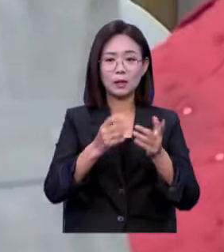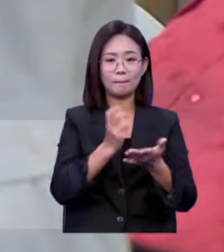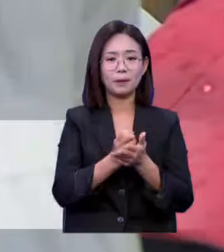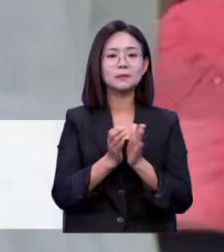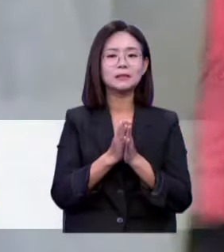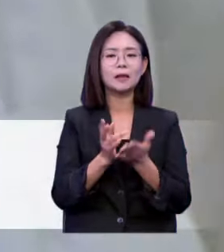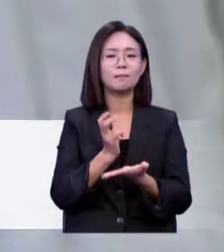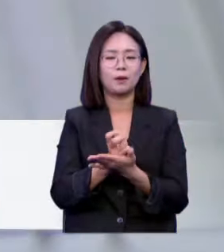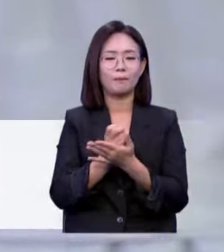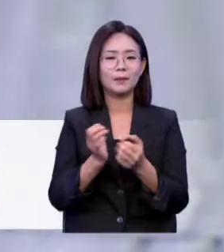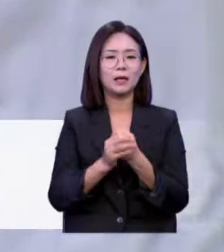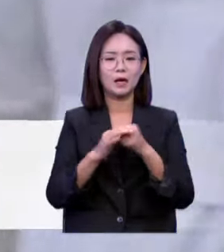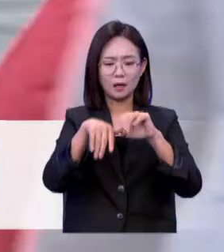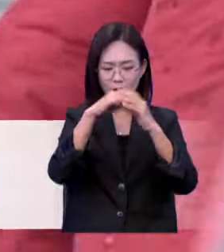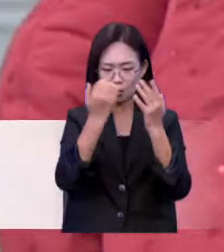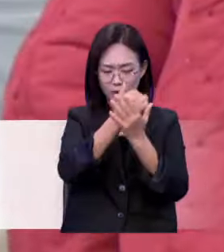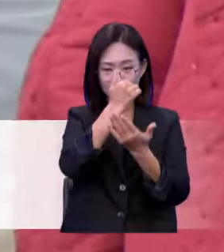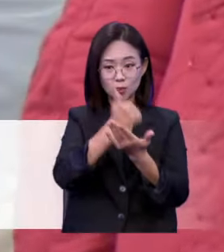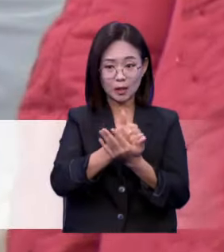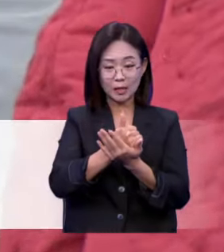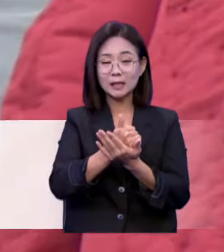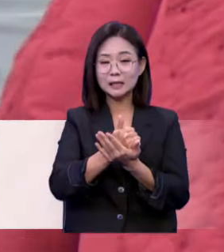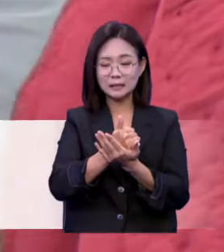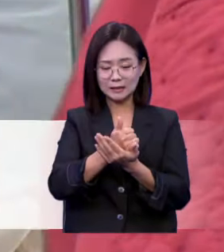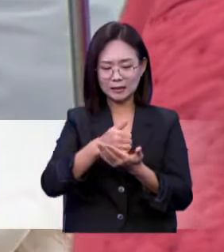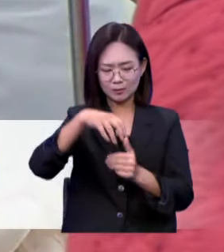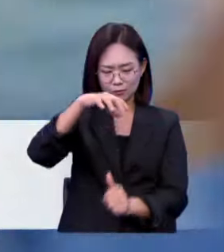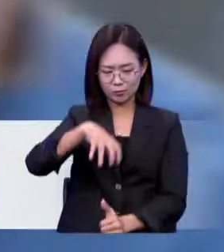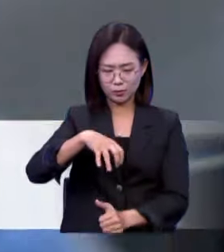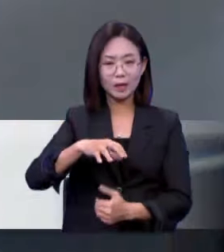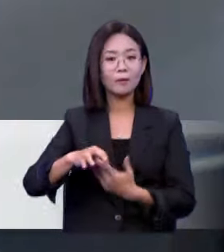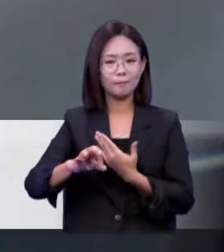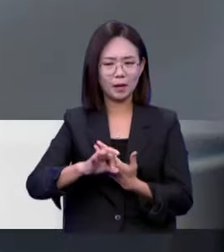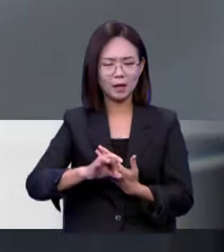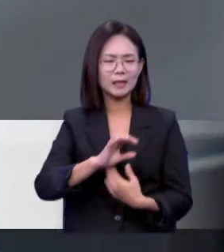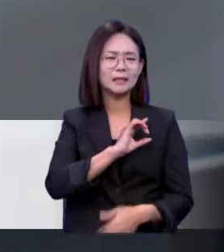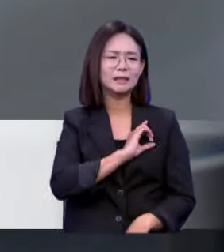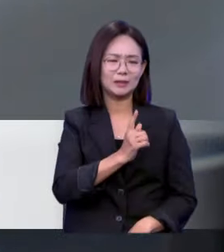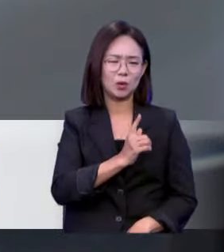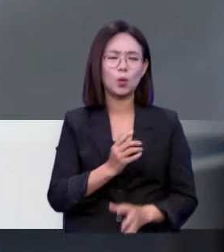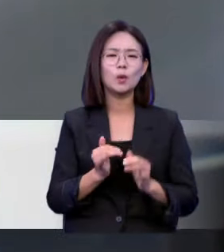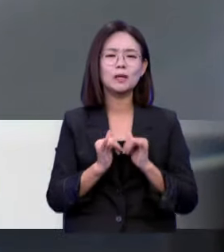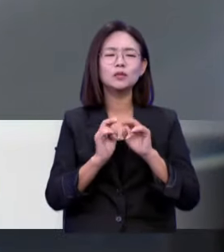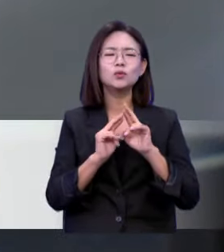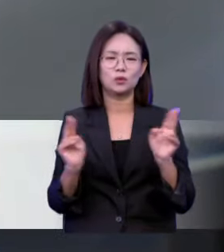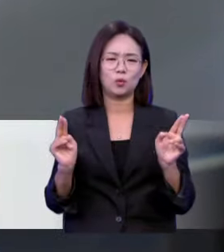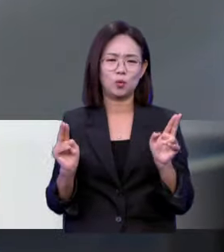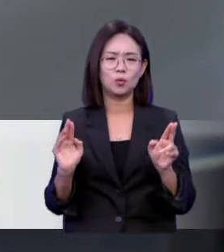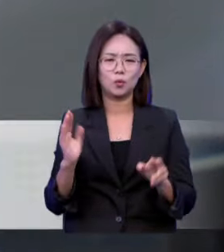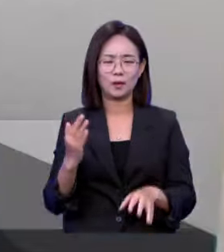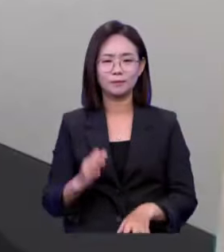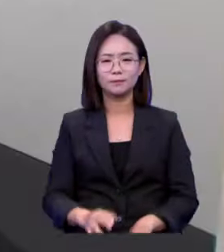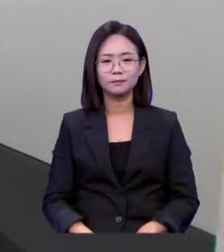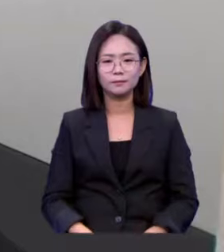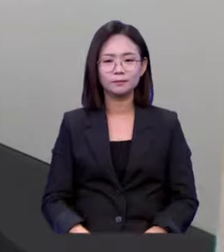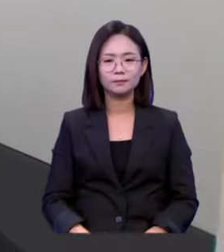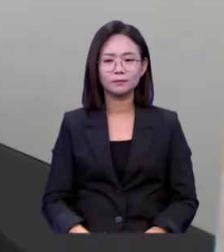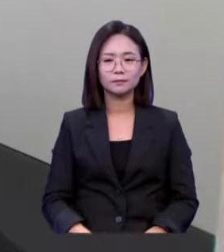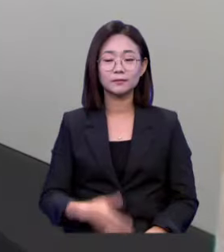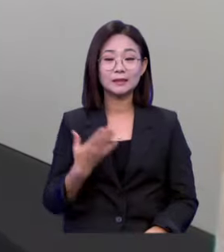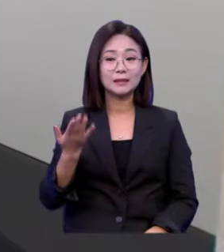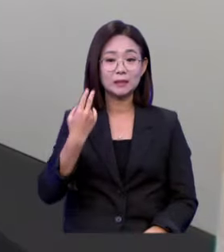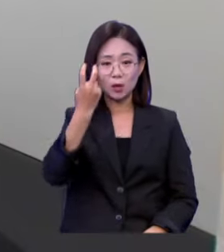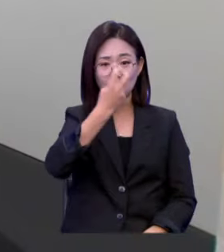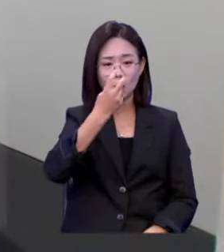시행된 의료법은 모든 범죄에 대해 금고 이상의 형을 받은 경우를 의료인 결격 사유로 정하고 있습니다. 기존